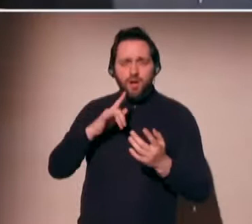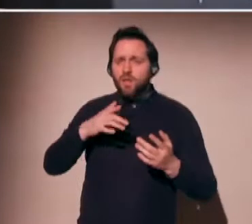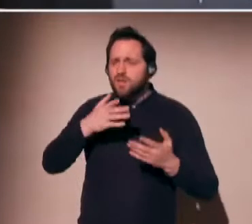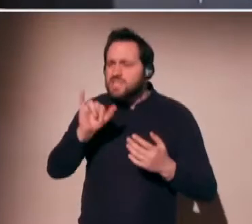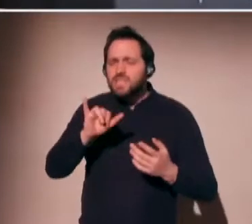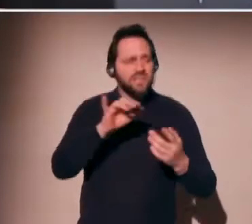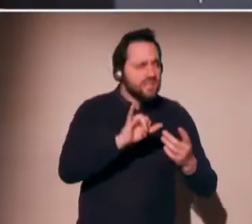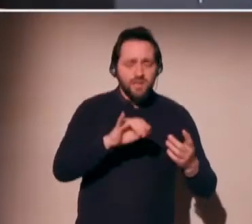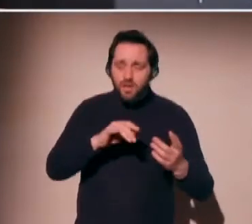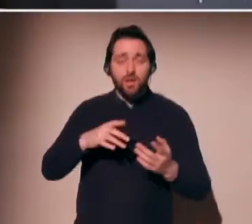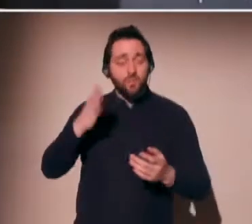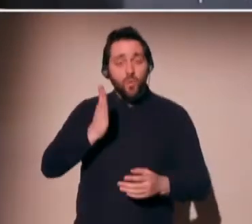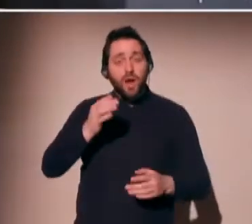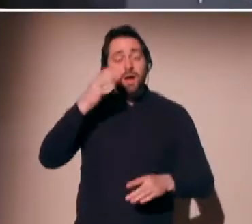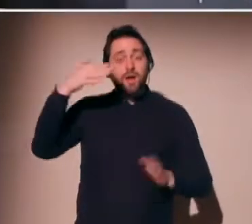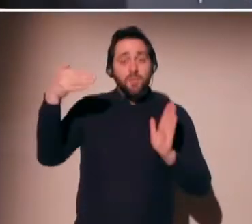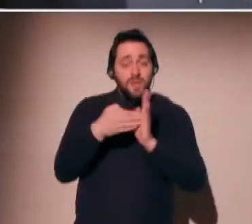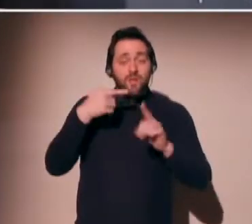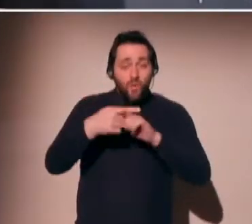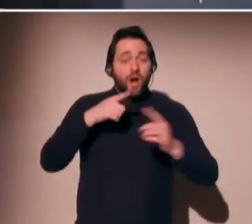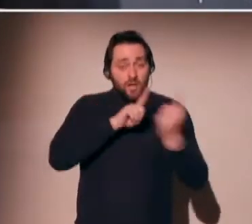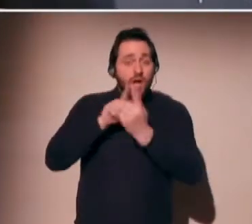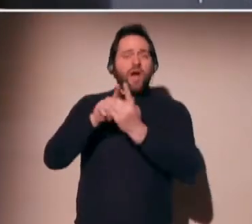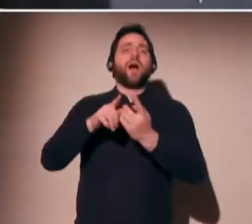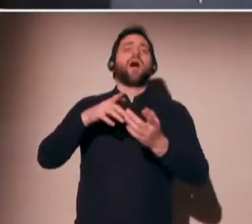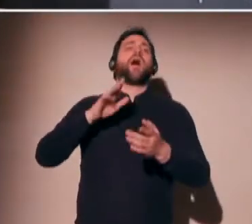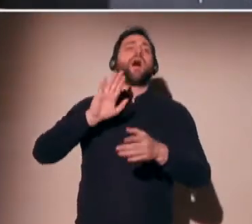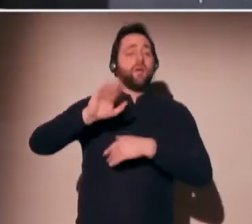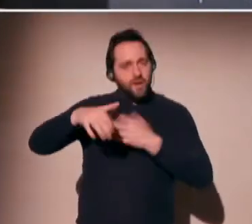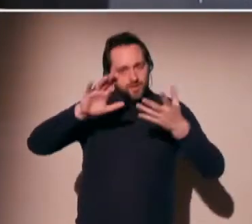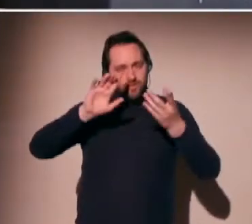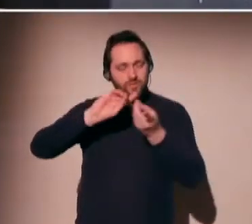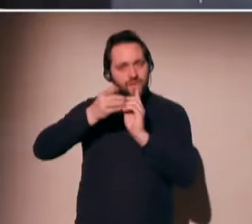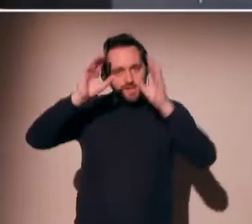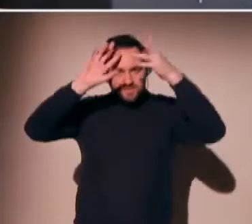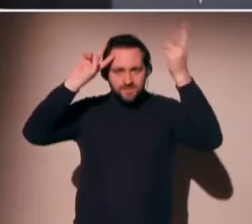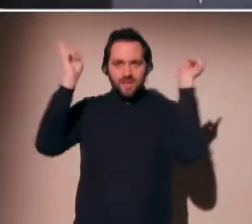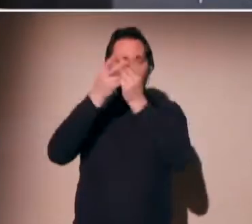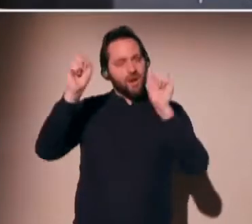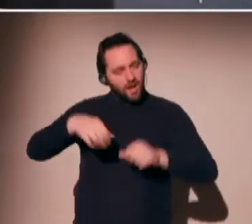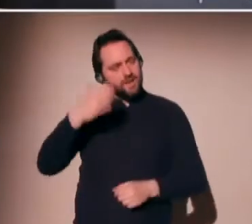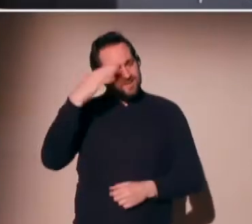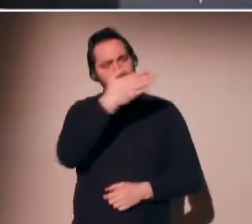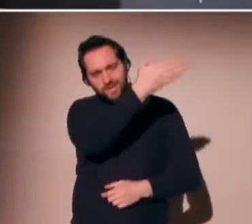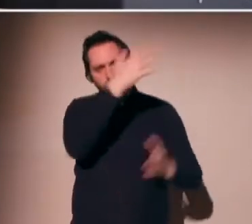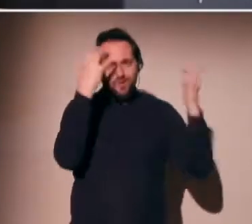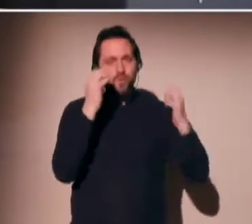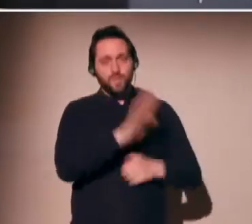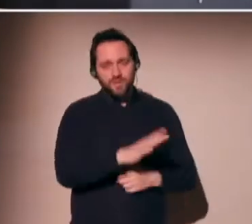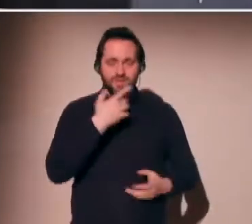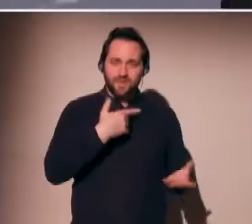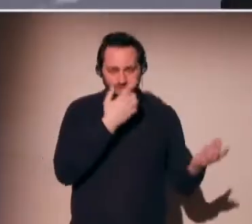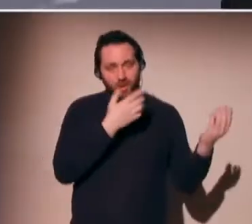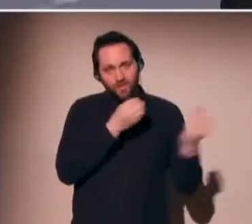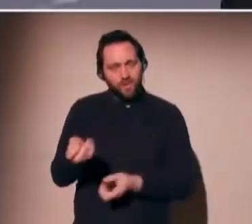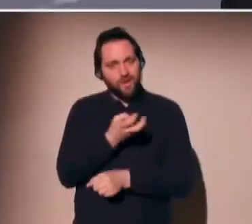certaine manière, comprendre potentiellement des liens de causalité. En même temps, il faut se rendre compte que lorsqu'on a des problèmes qui sont très